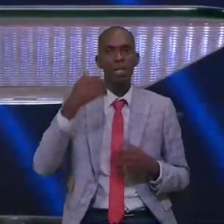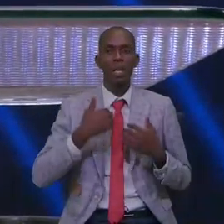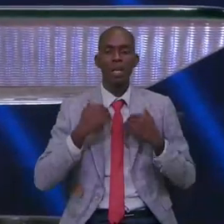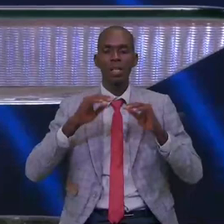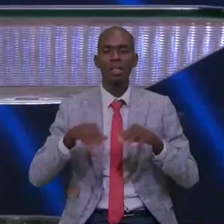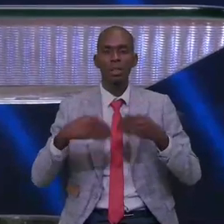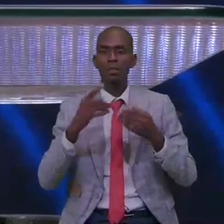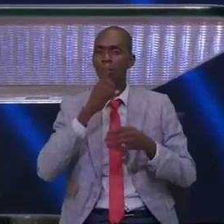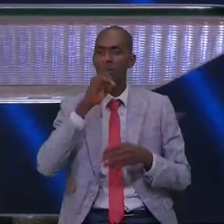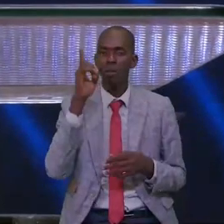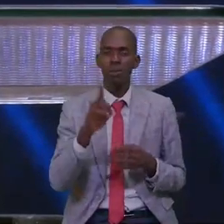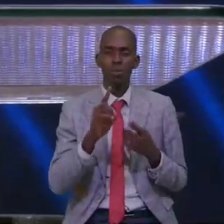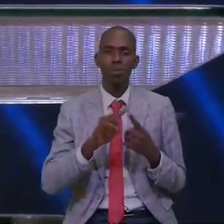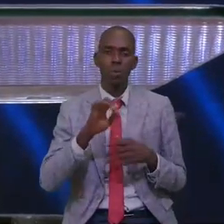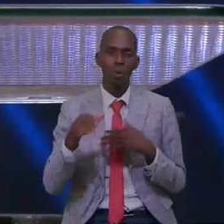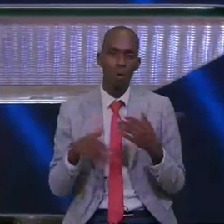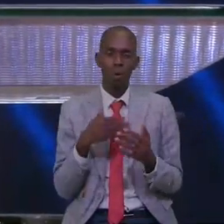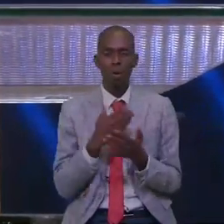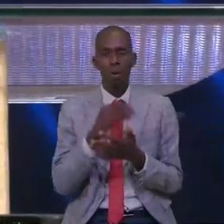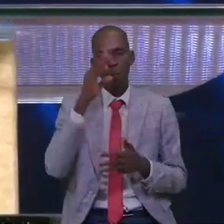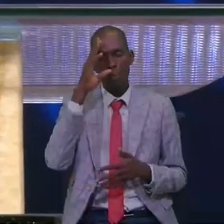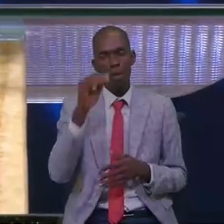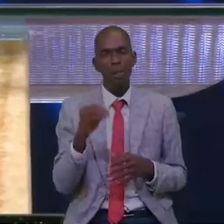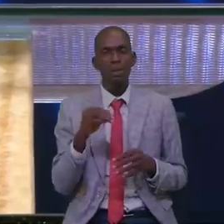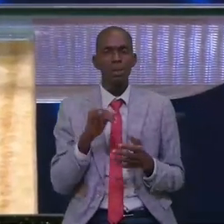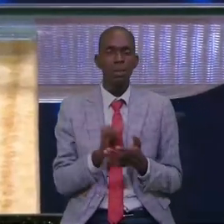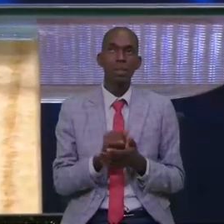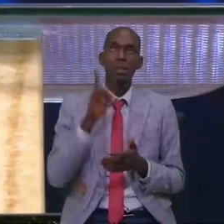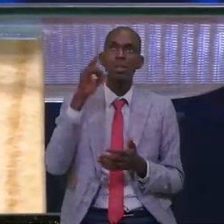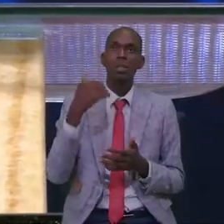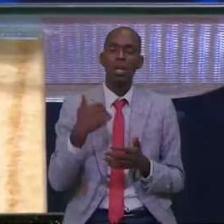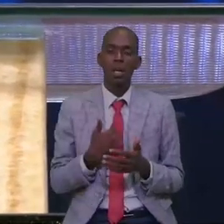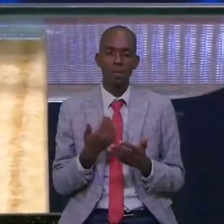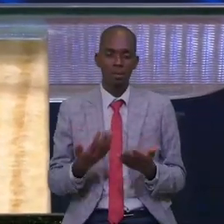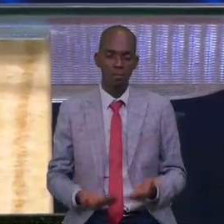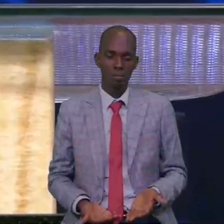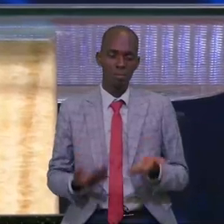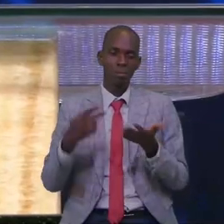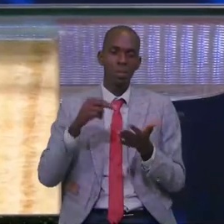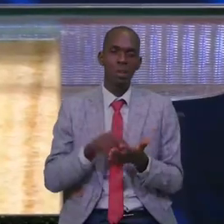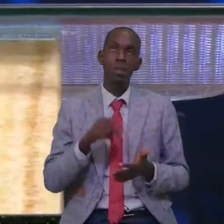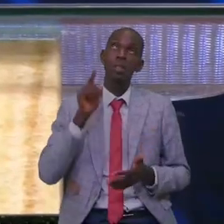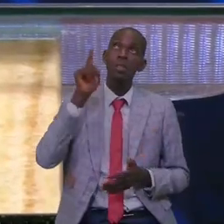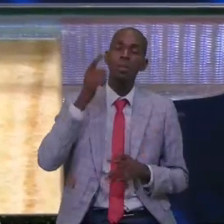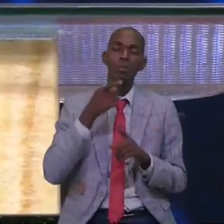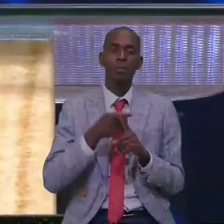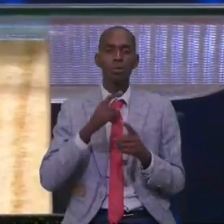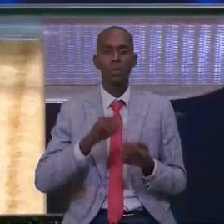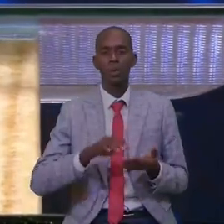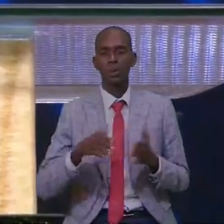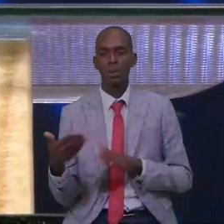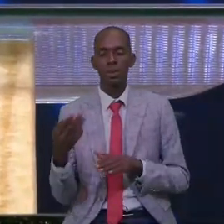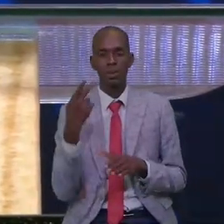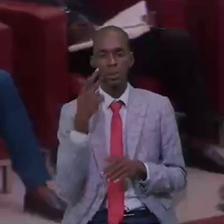une preuve certaine en le ressuscitant des morts.